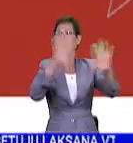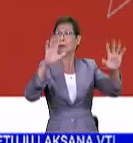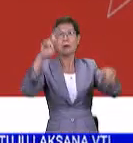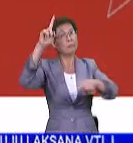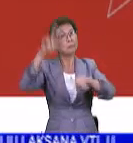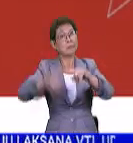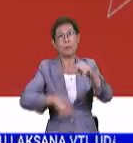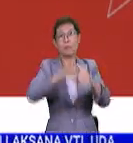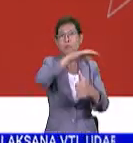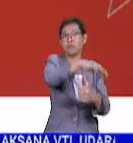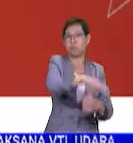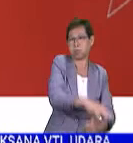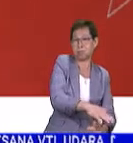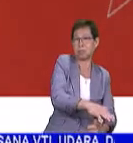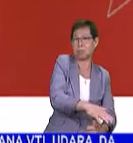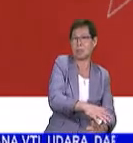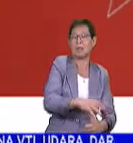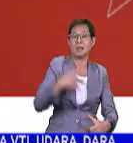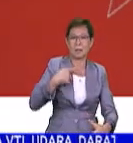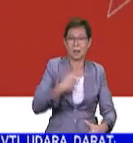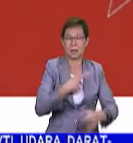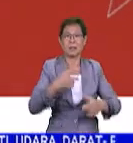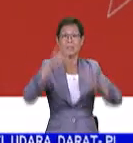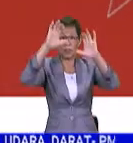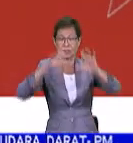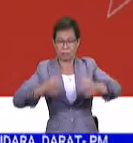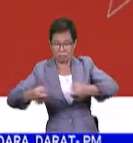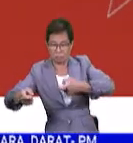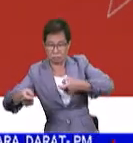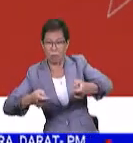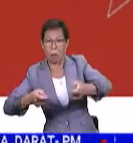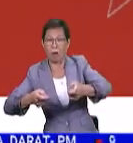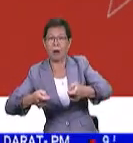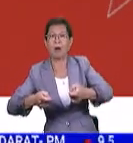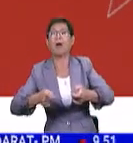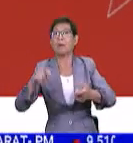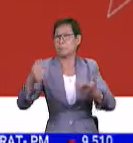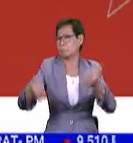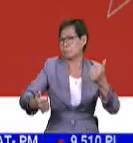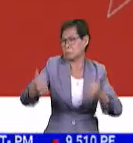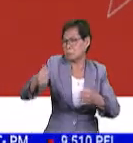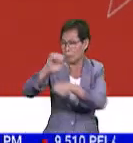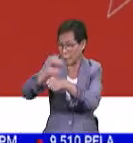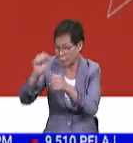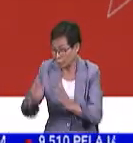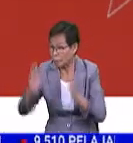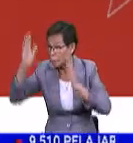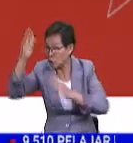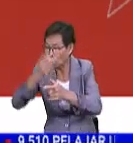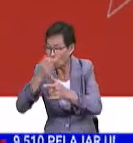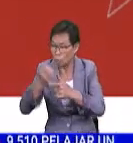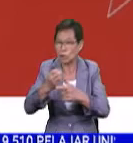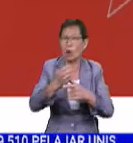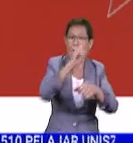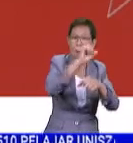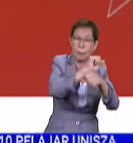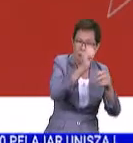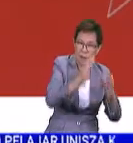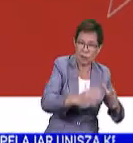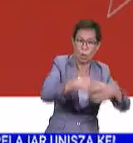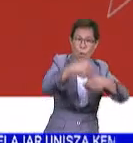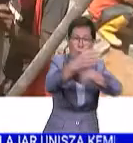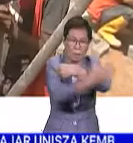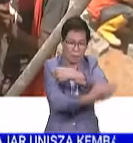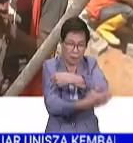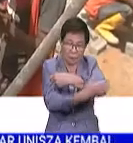sebarang diskriminasi apabila cara kita mengendali tenaga kerja. Tak kira sama ada mereka warga tempatan ataupun warga